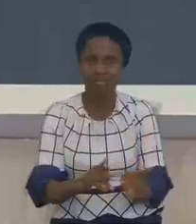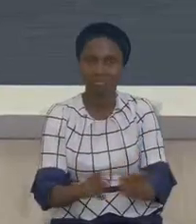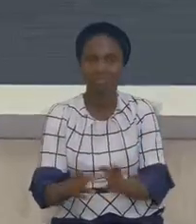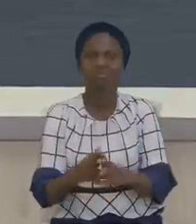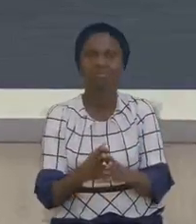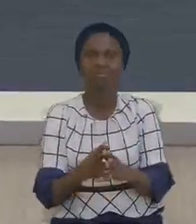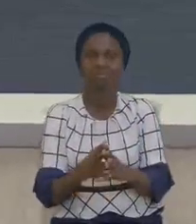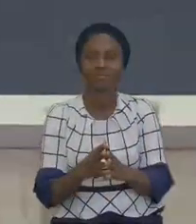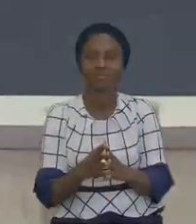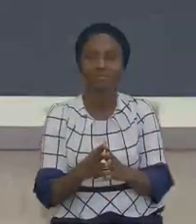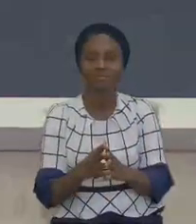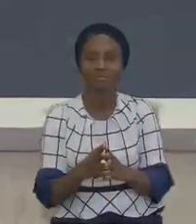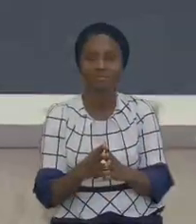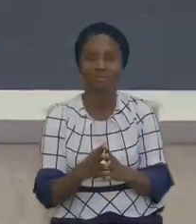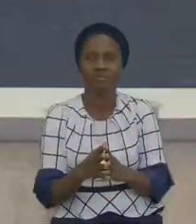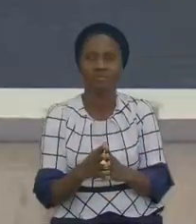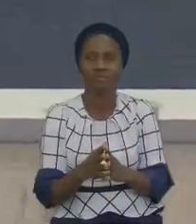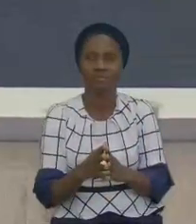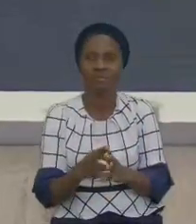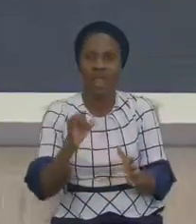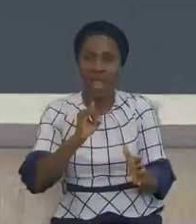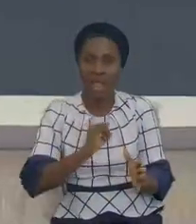Je suis diligent dans tout ce que je fais.